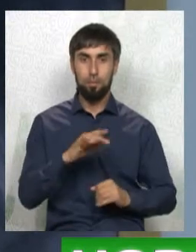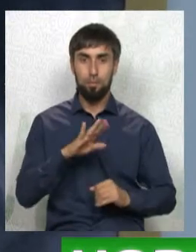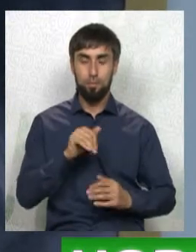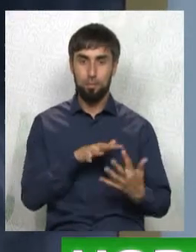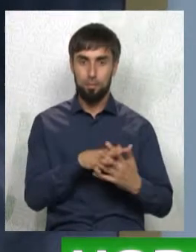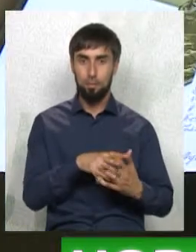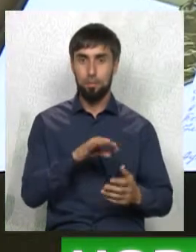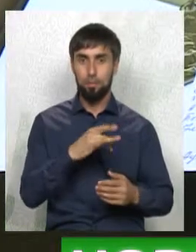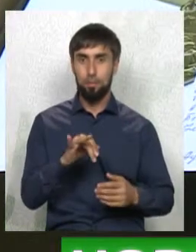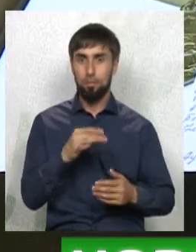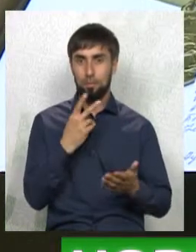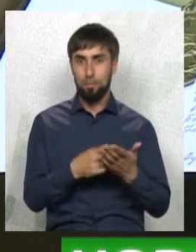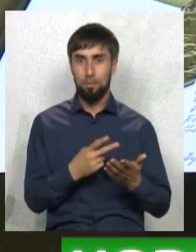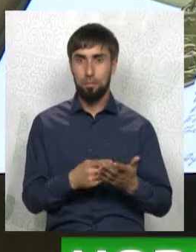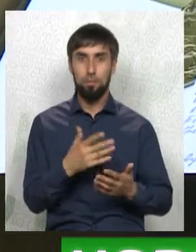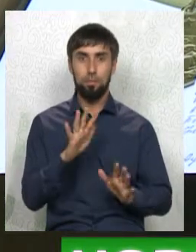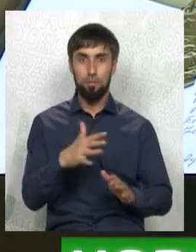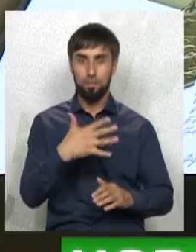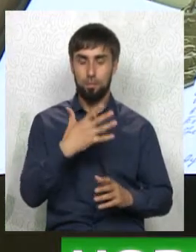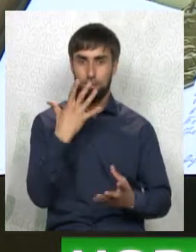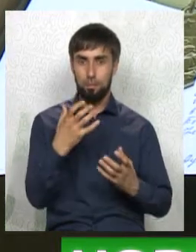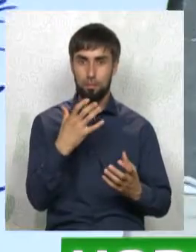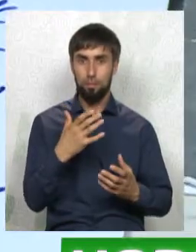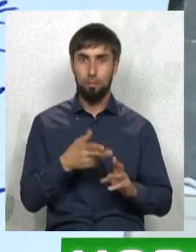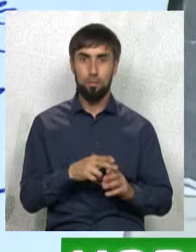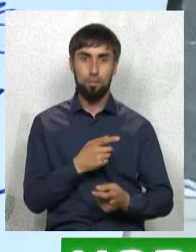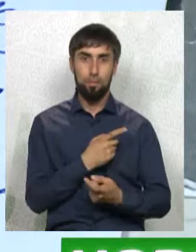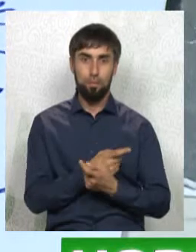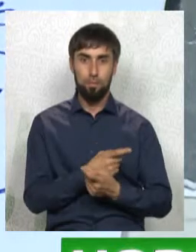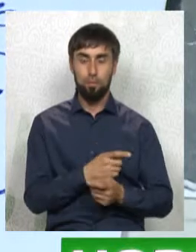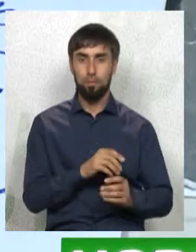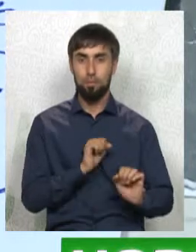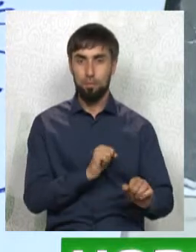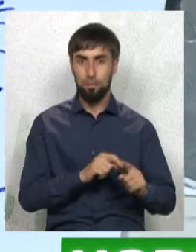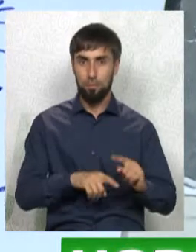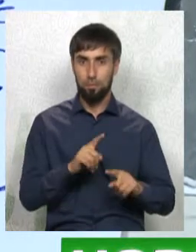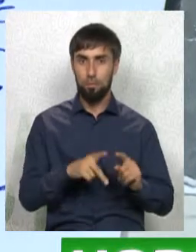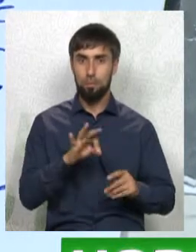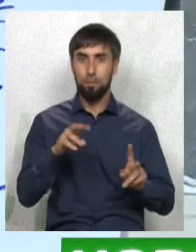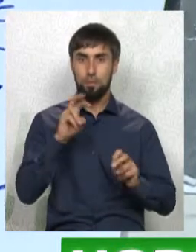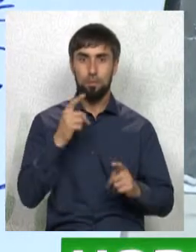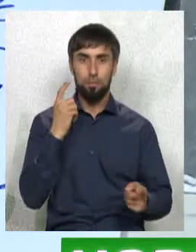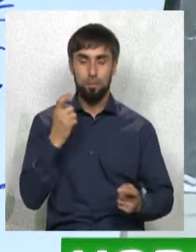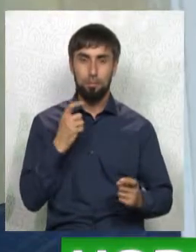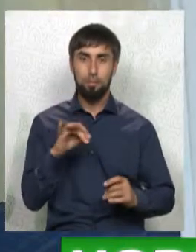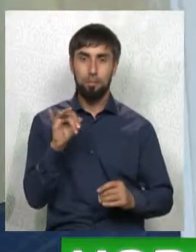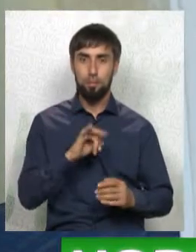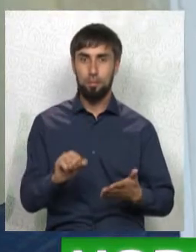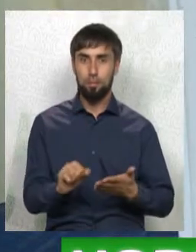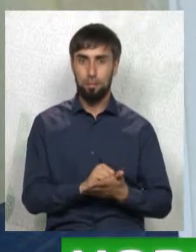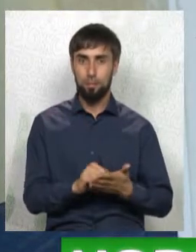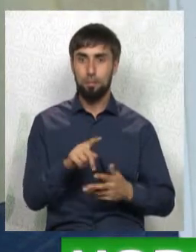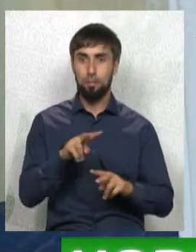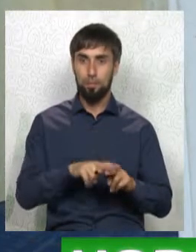музее краеведения представлены только 50 фотографий отважных защитников Отечества. Но поиски информации и исторических